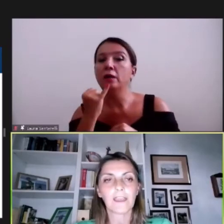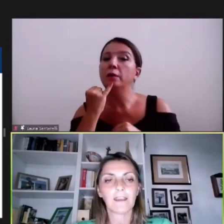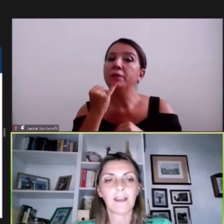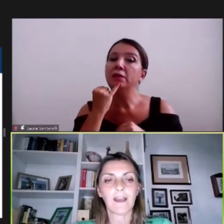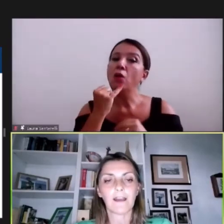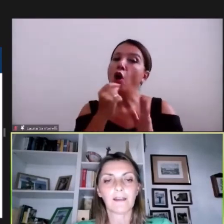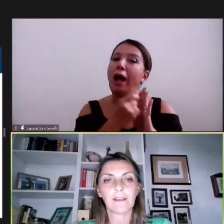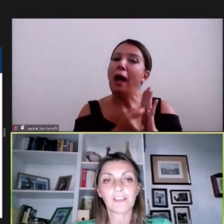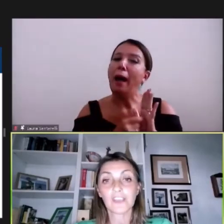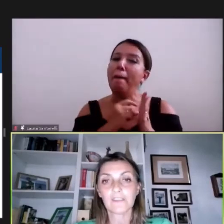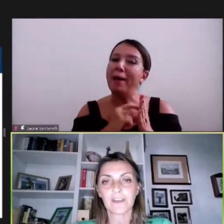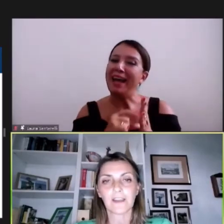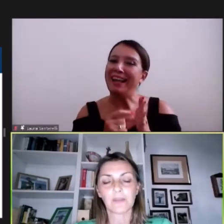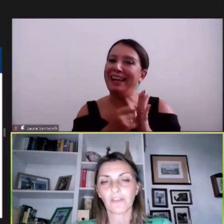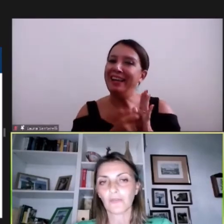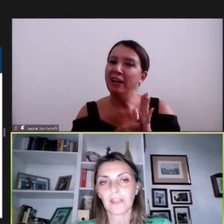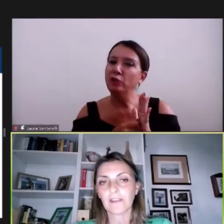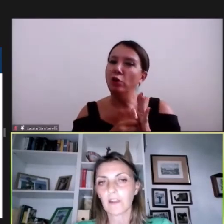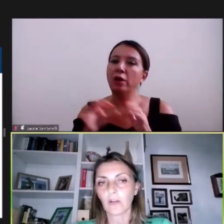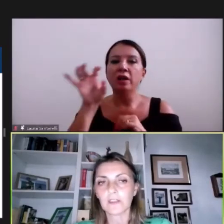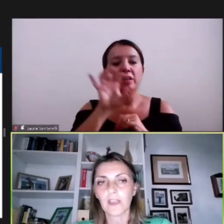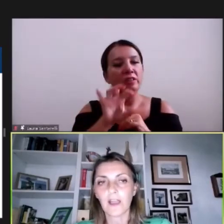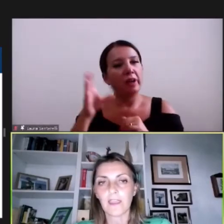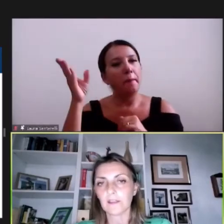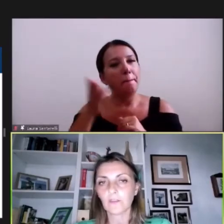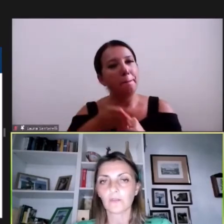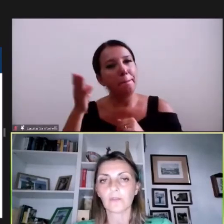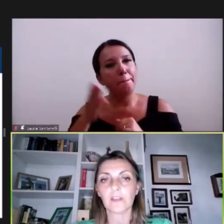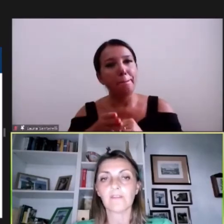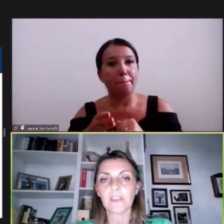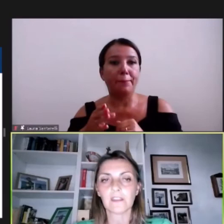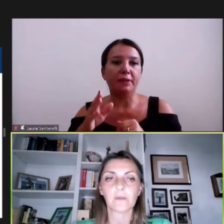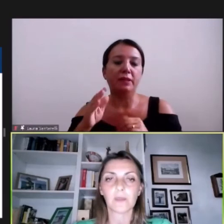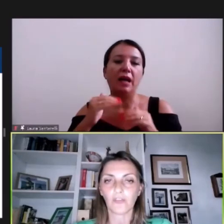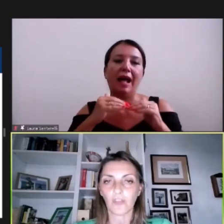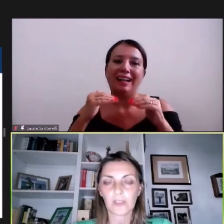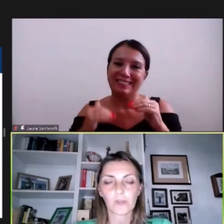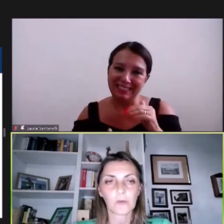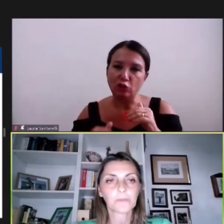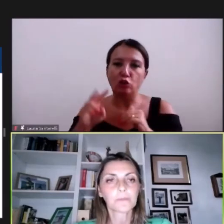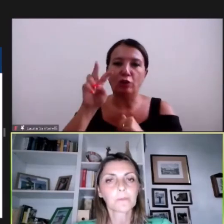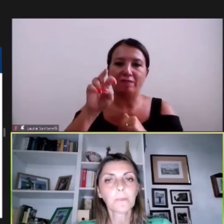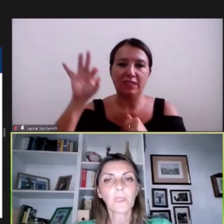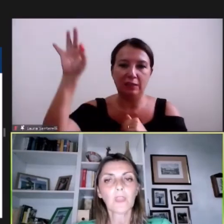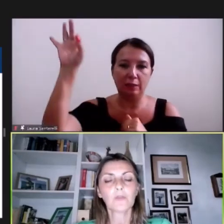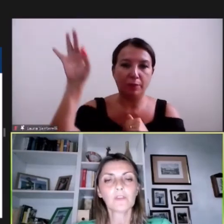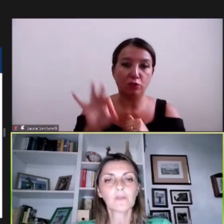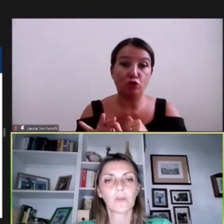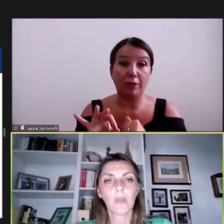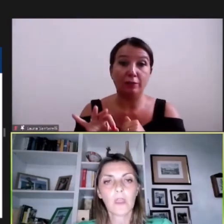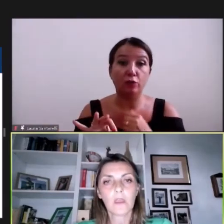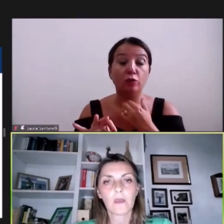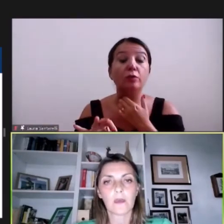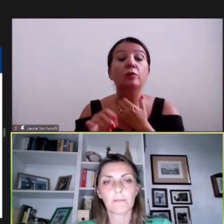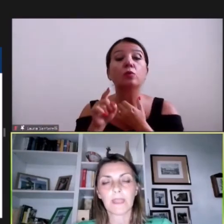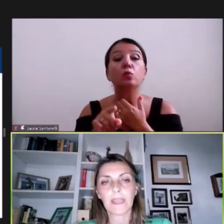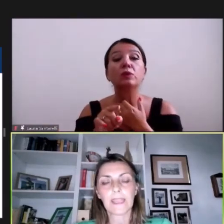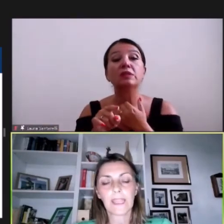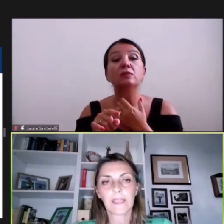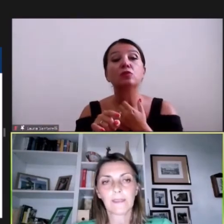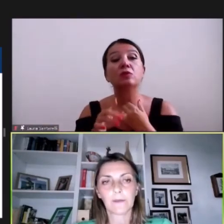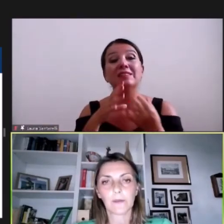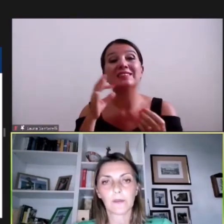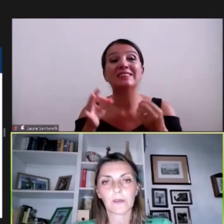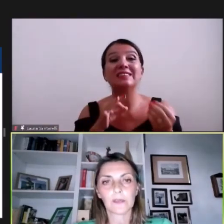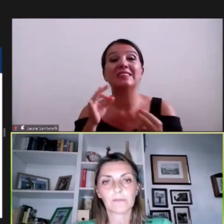apparecchiature, la cifra, la percentuale di raccolta è al di sotto del 20%. Questo perché